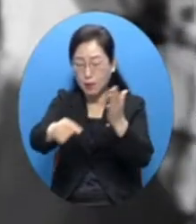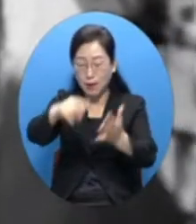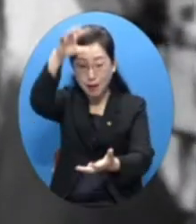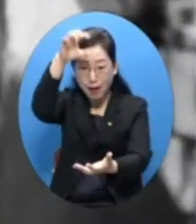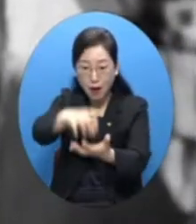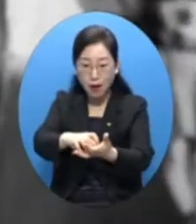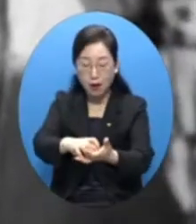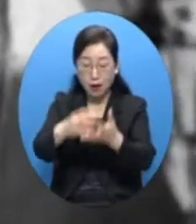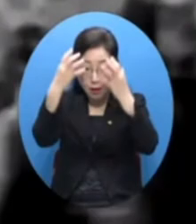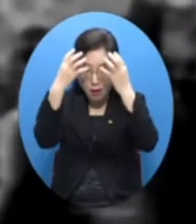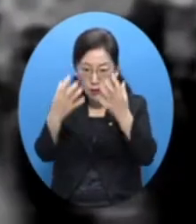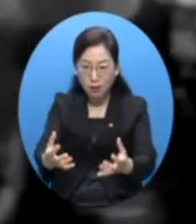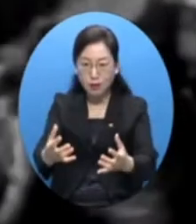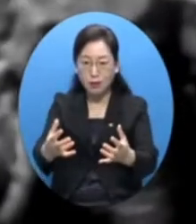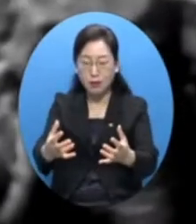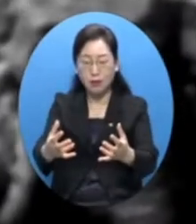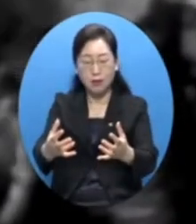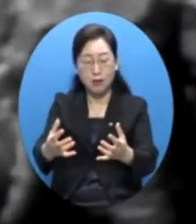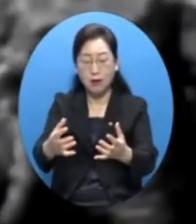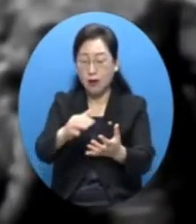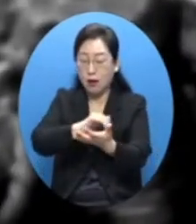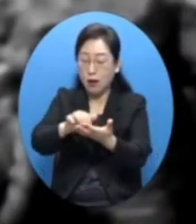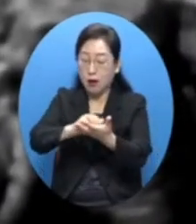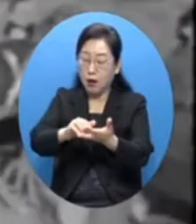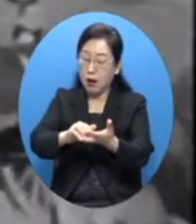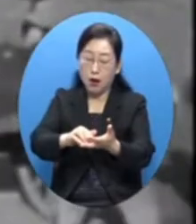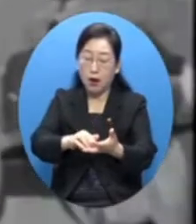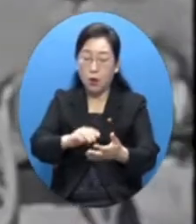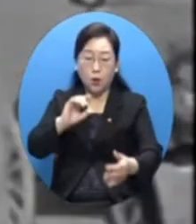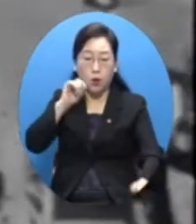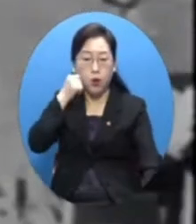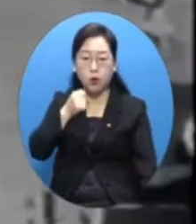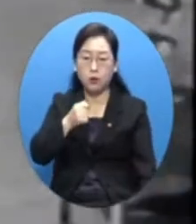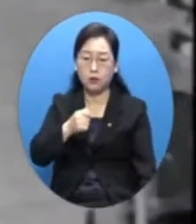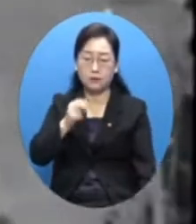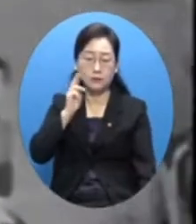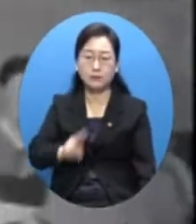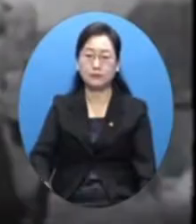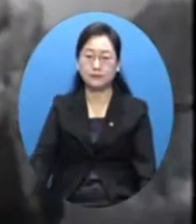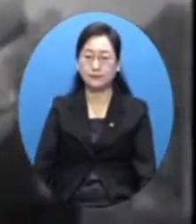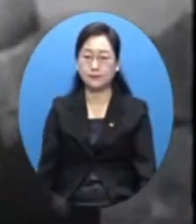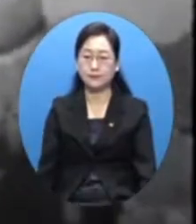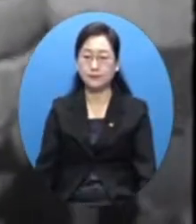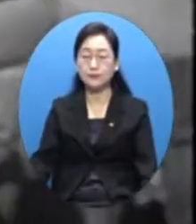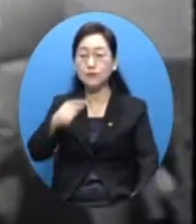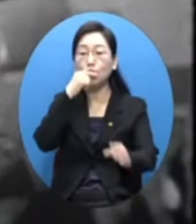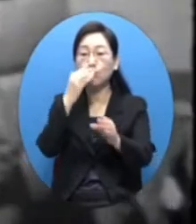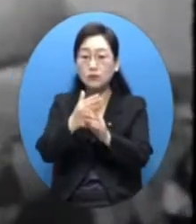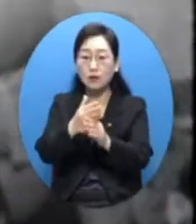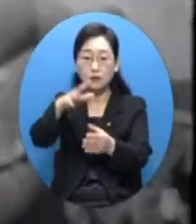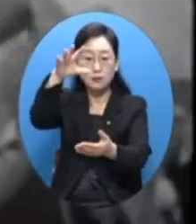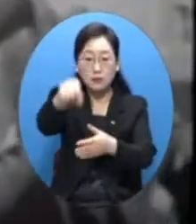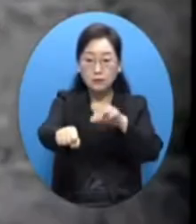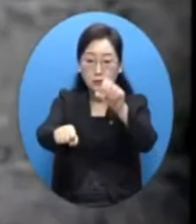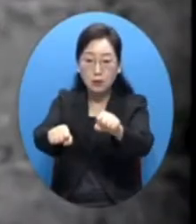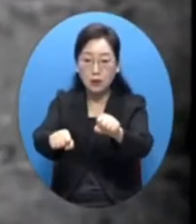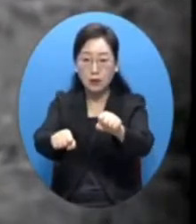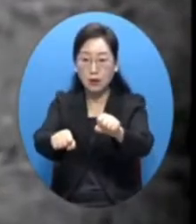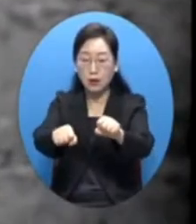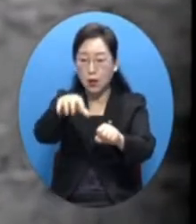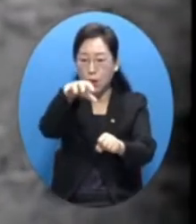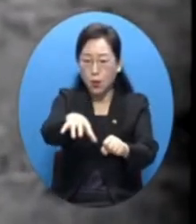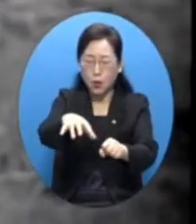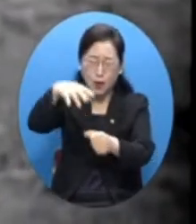그 피해를 헤아릴 수조차 어렵습니다. 공산군 점령지에서 그 어떤 계층보다